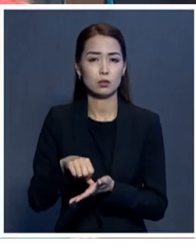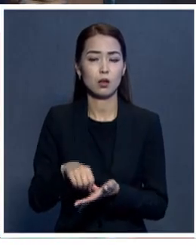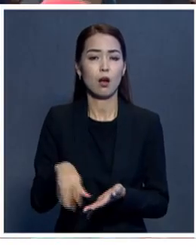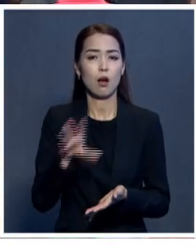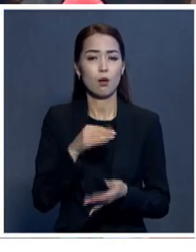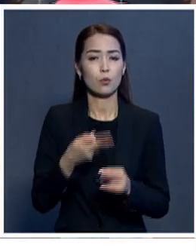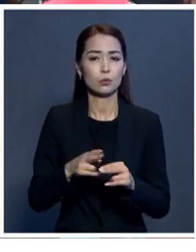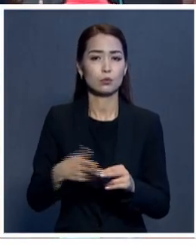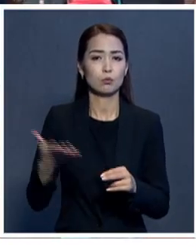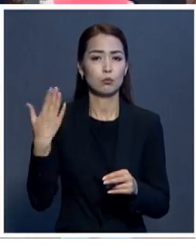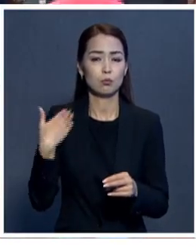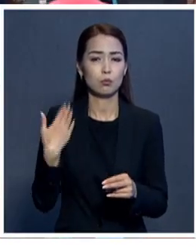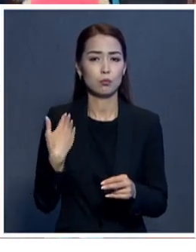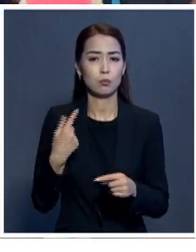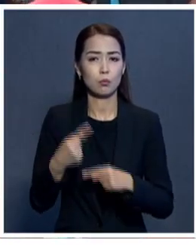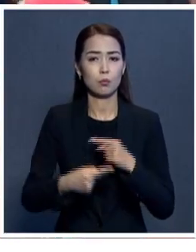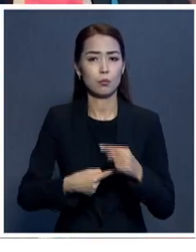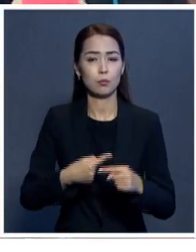бағдарламасына сәйкес